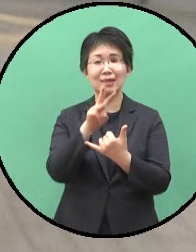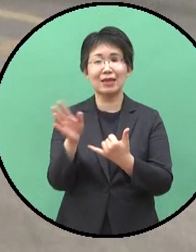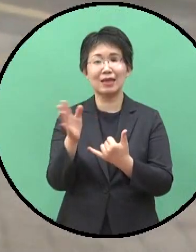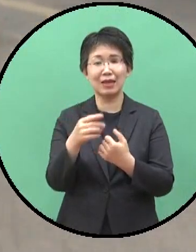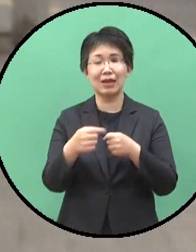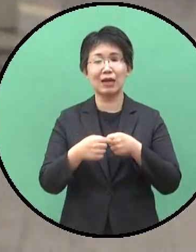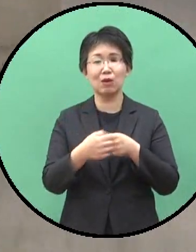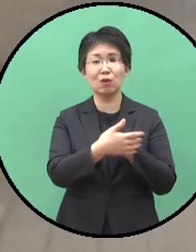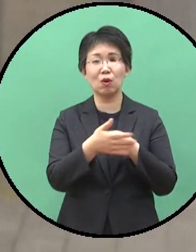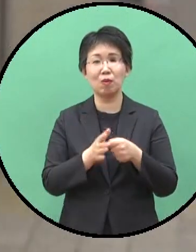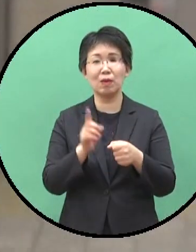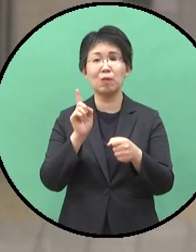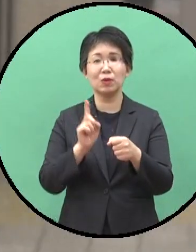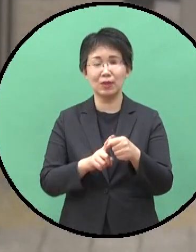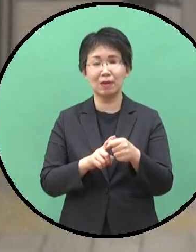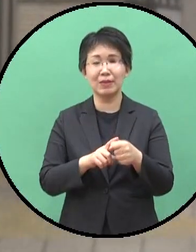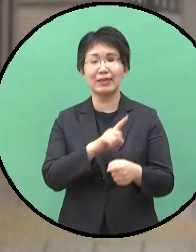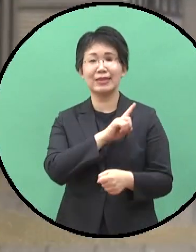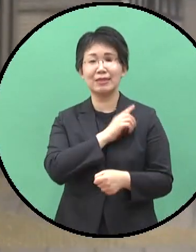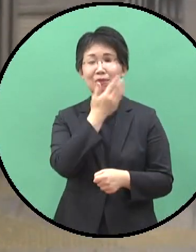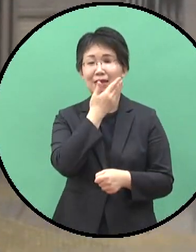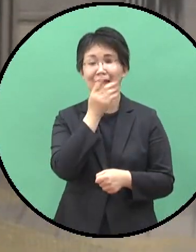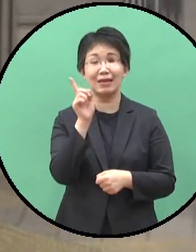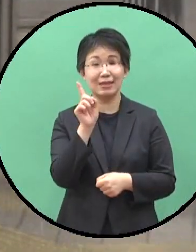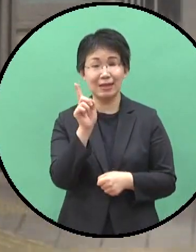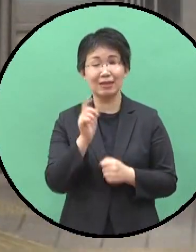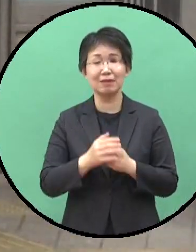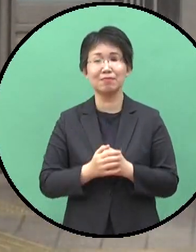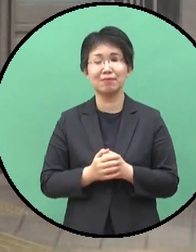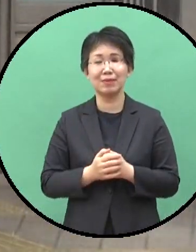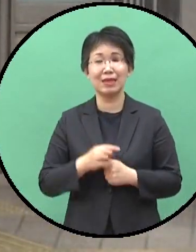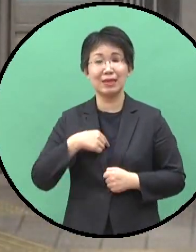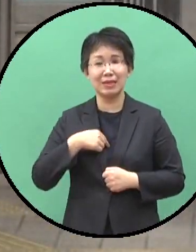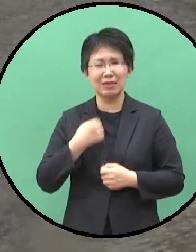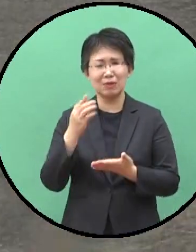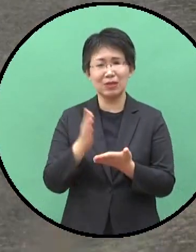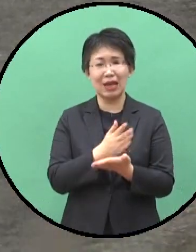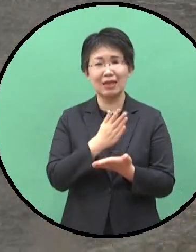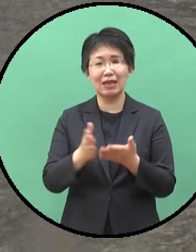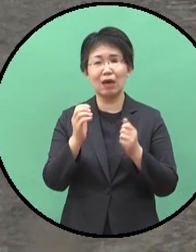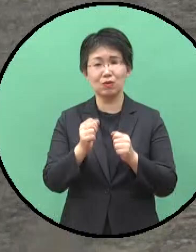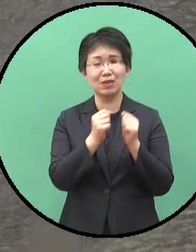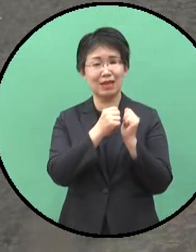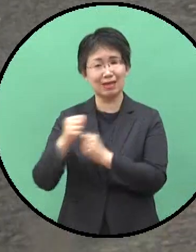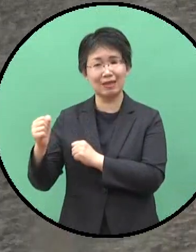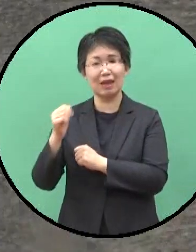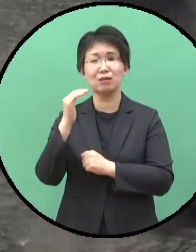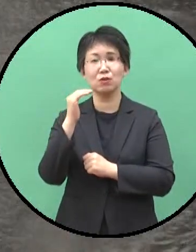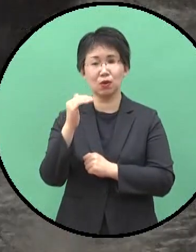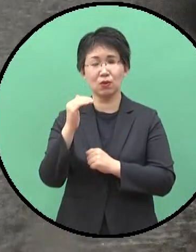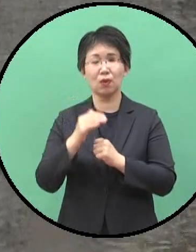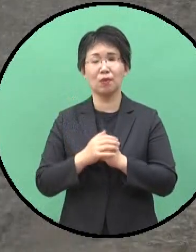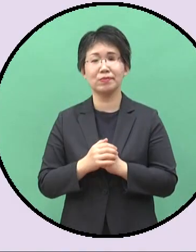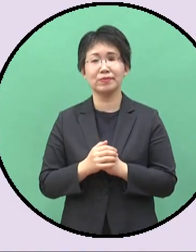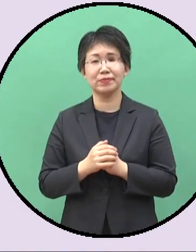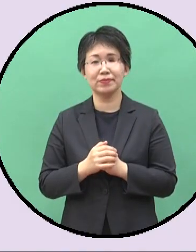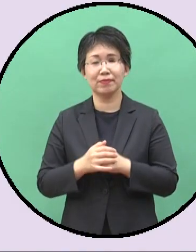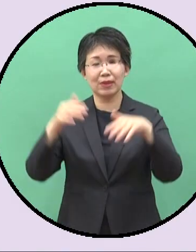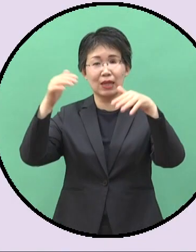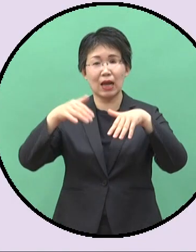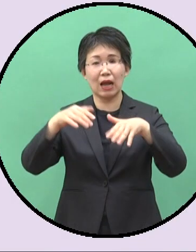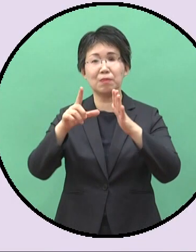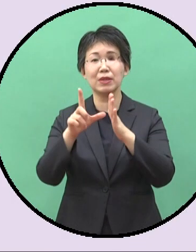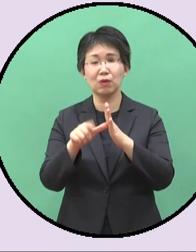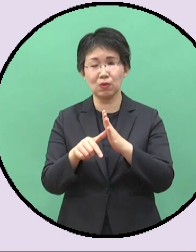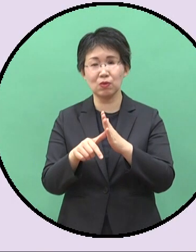災害から命を守るために一番大切なことは自らの判断で避難することです。